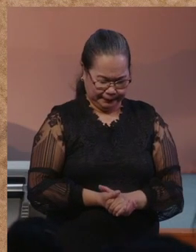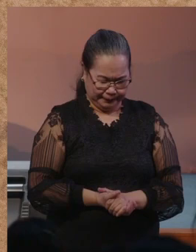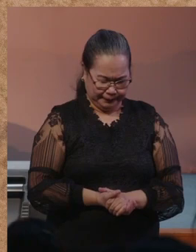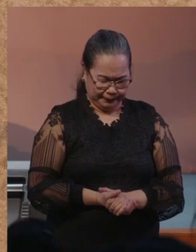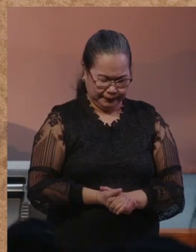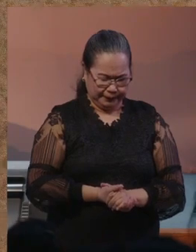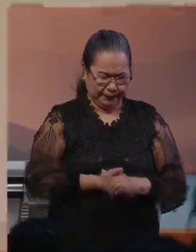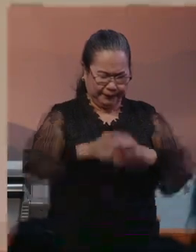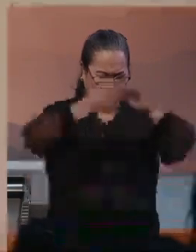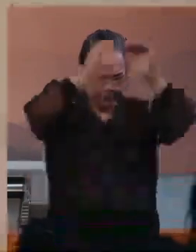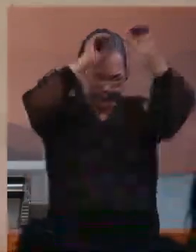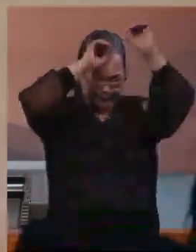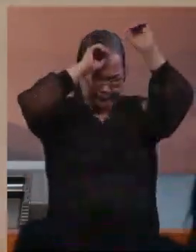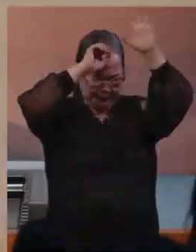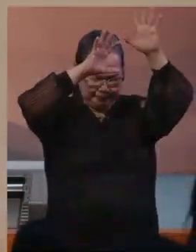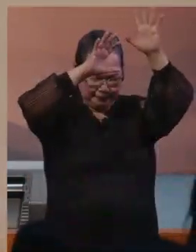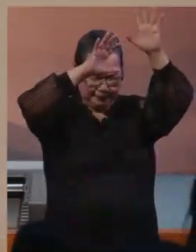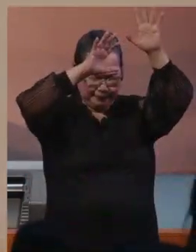Panginoong Diyos,